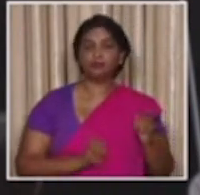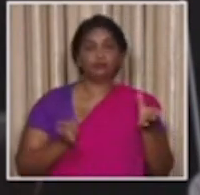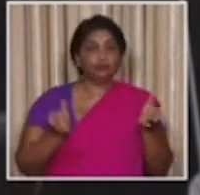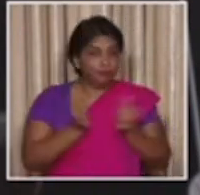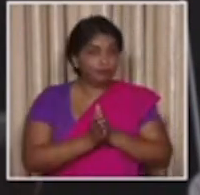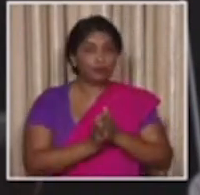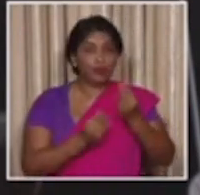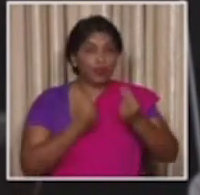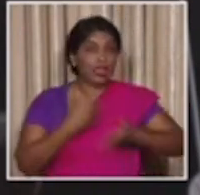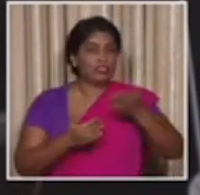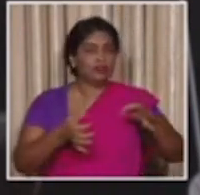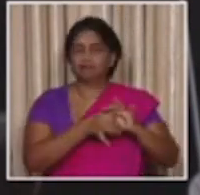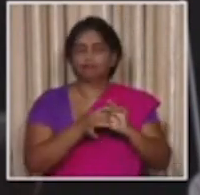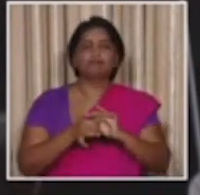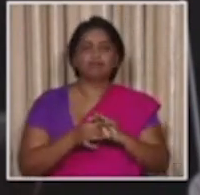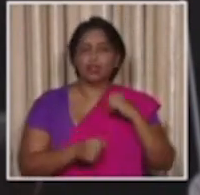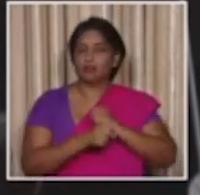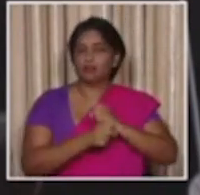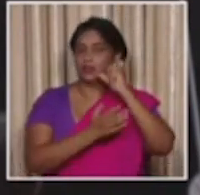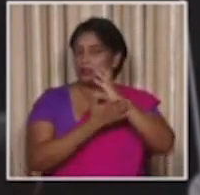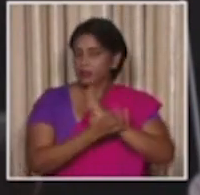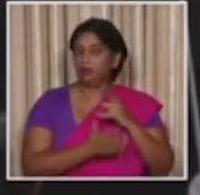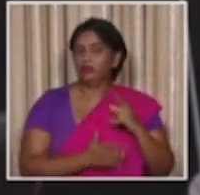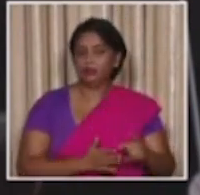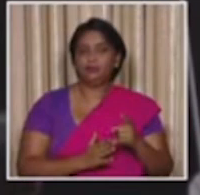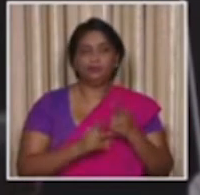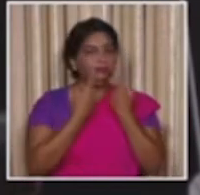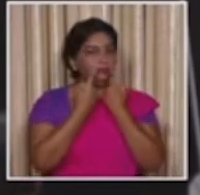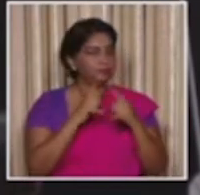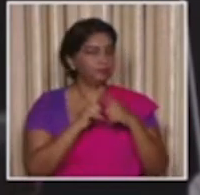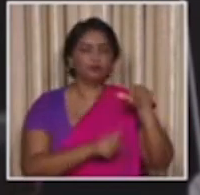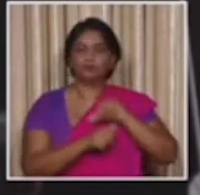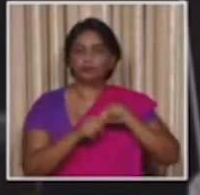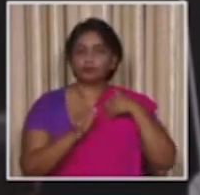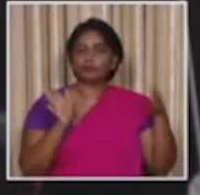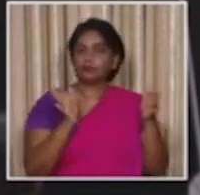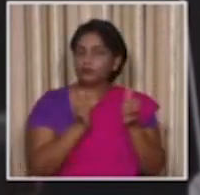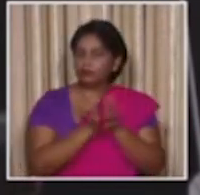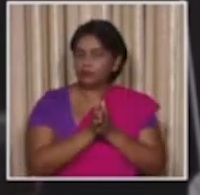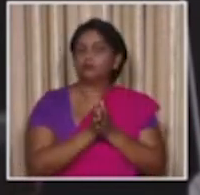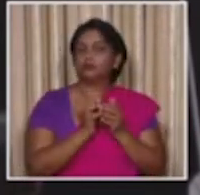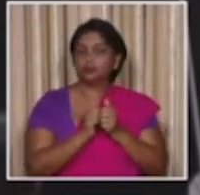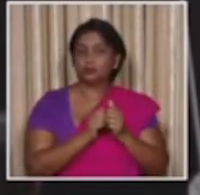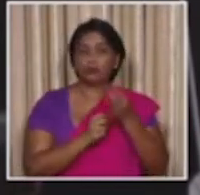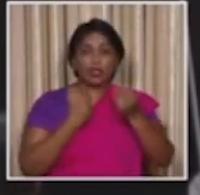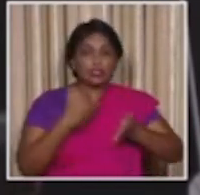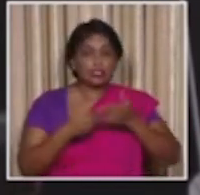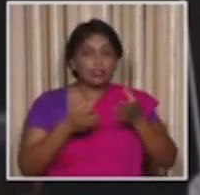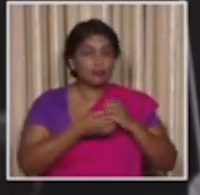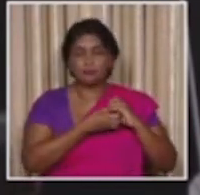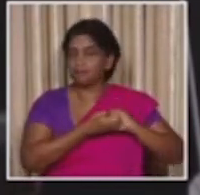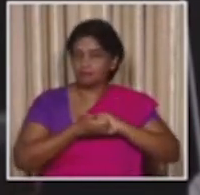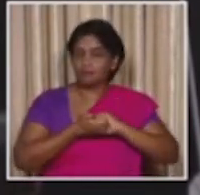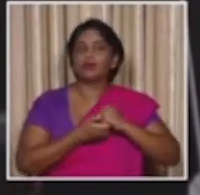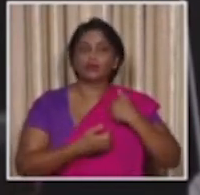බදාමයේ සිමෙන්ති. අපේ ආණ්ඩු ක්‍රම ව්‍යවස්ථාවේ විවිධ ආයතන එකට ගැටගහලා තියෙන සිමෙන්ති බදාමයේ